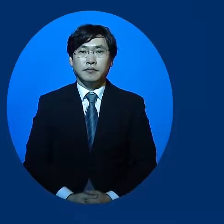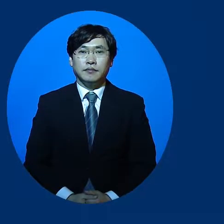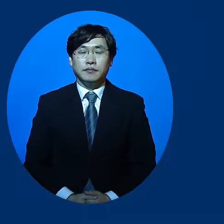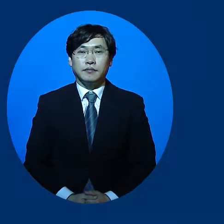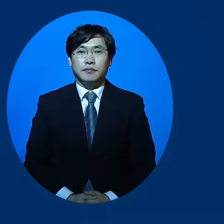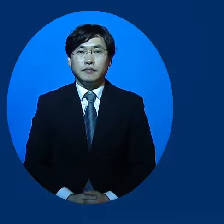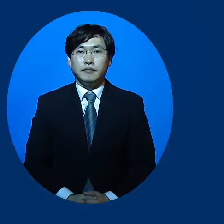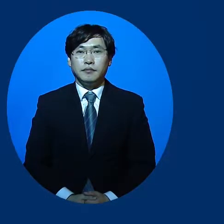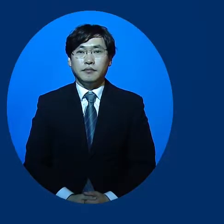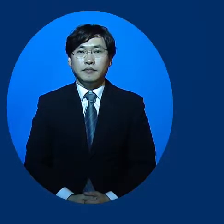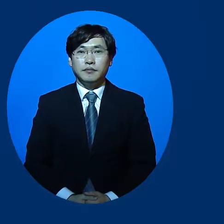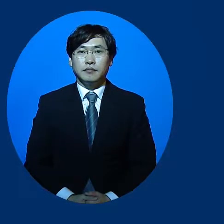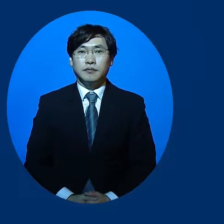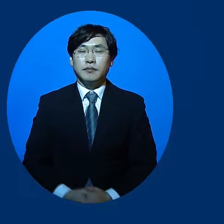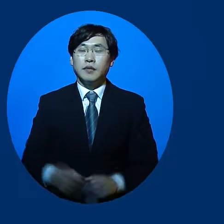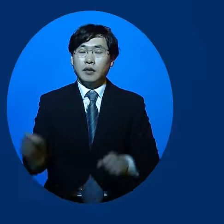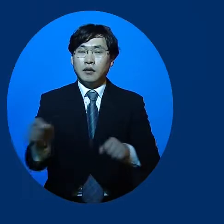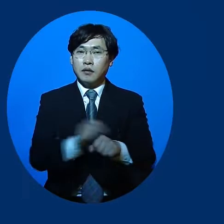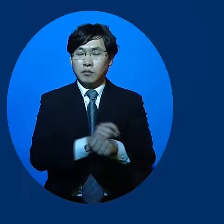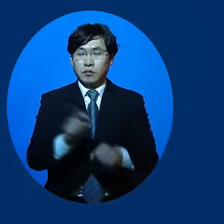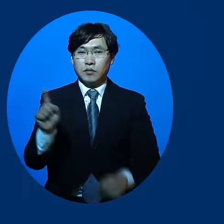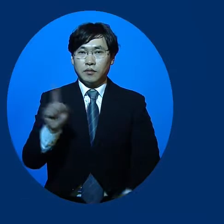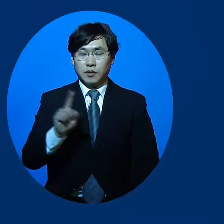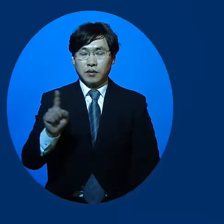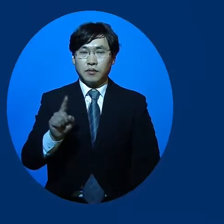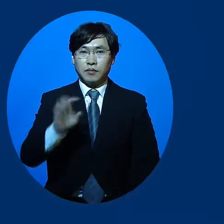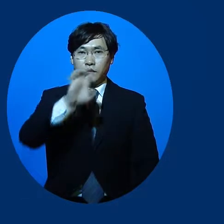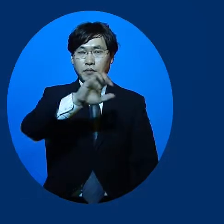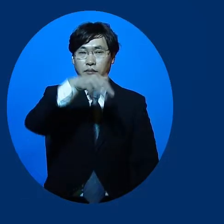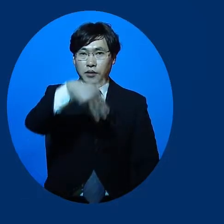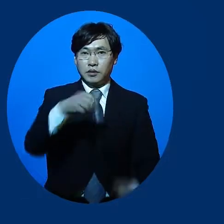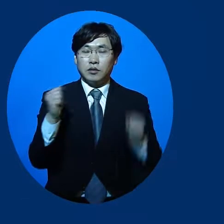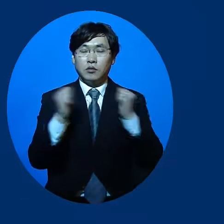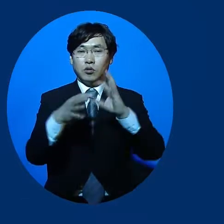생각됩니다. 특히 이 평창